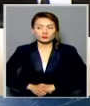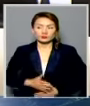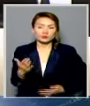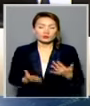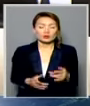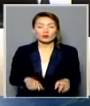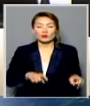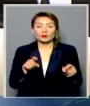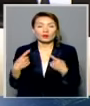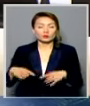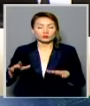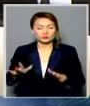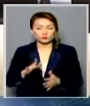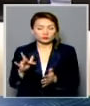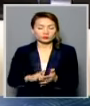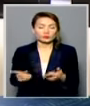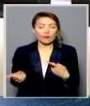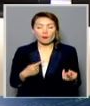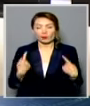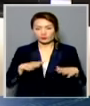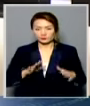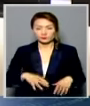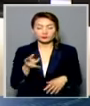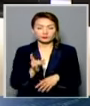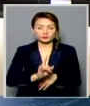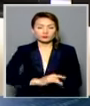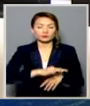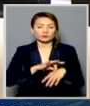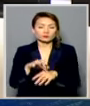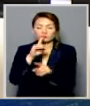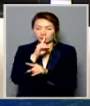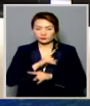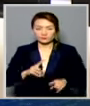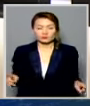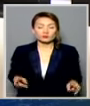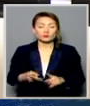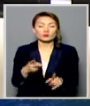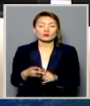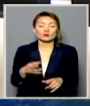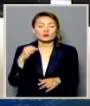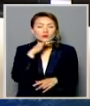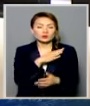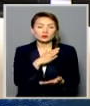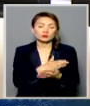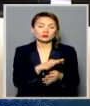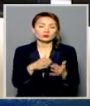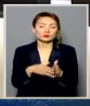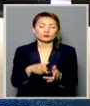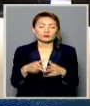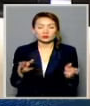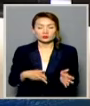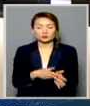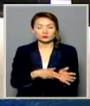Если они едут в другой город или переезжают в столицу, инватакси их не обслуживает. Во-вторых, многие ездят по железной